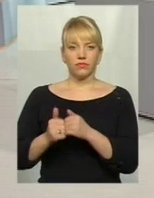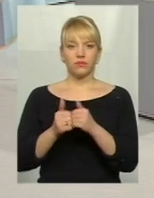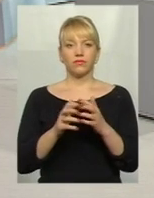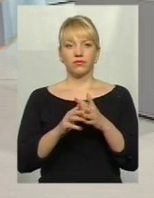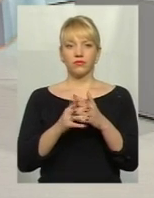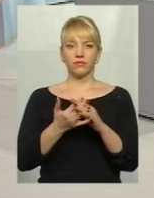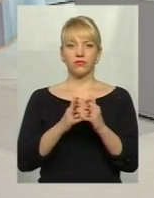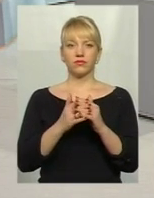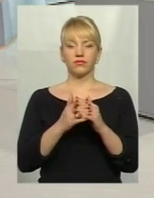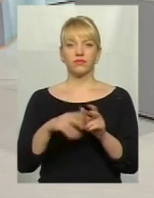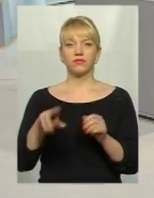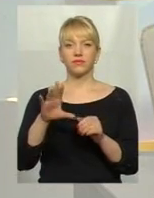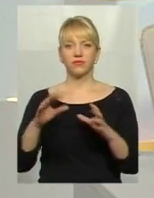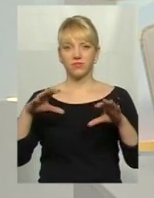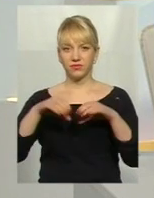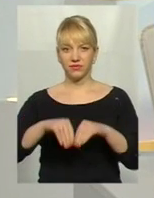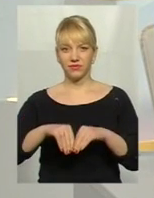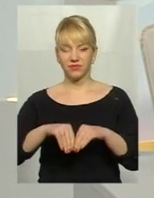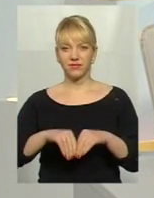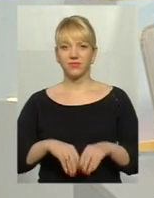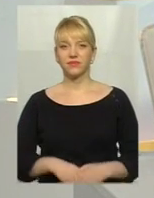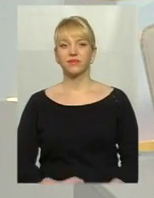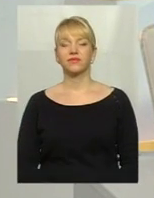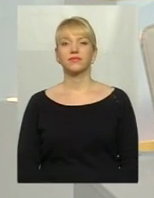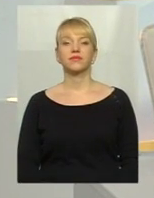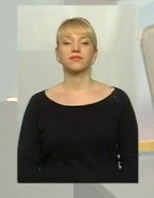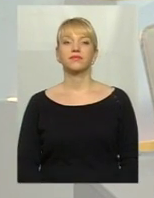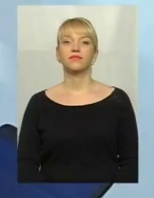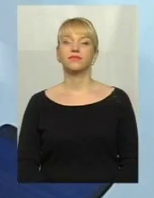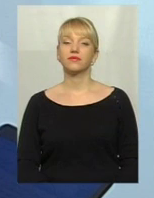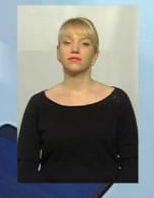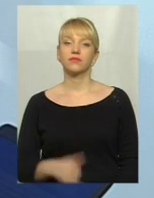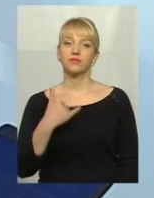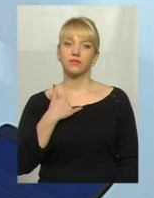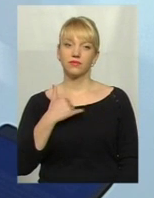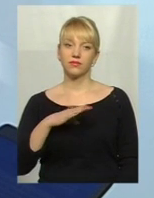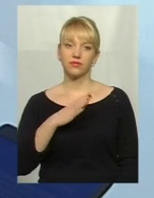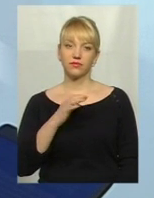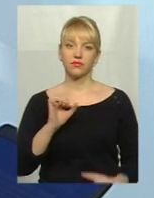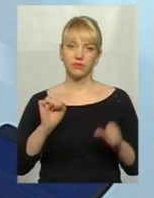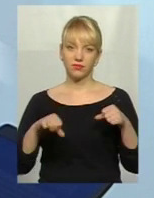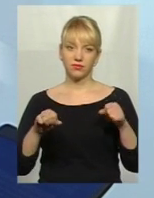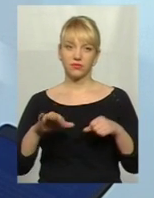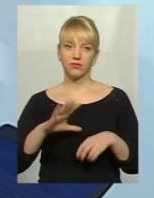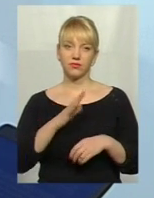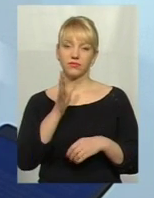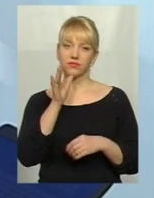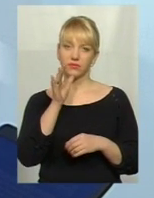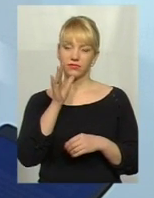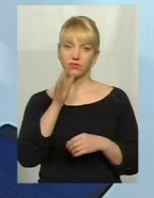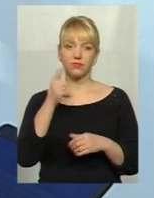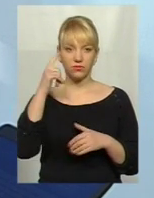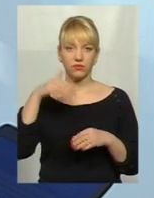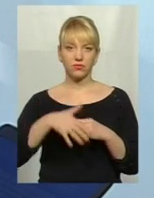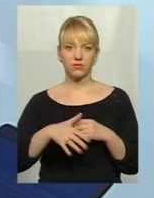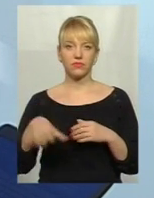селах щодо об'єднання? Ну, у нас була можливість і був час.